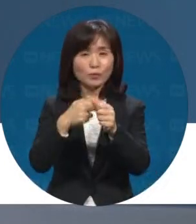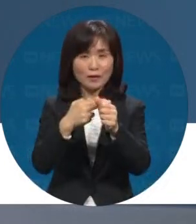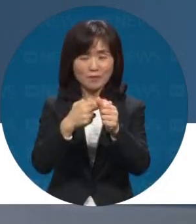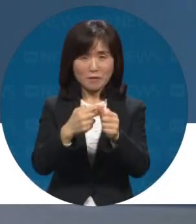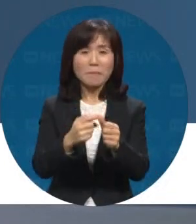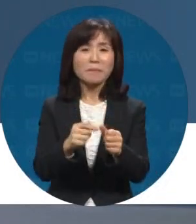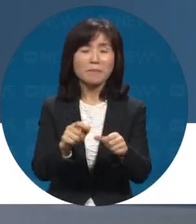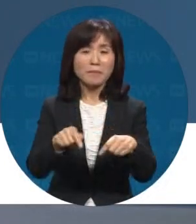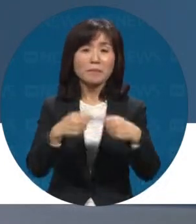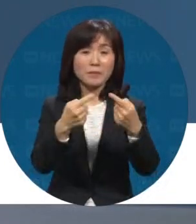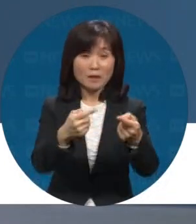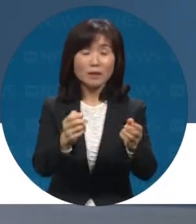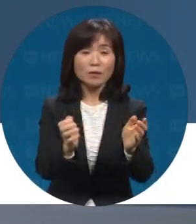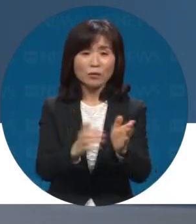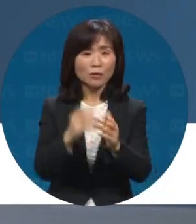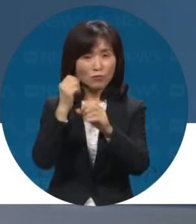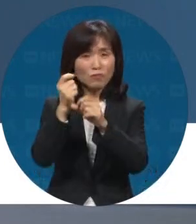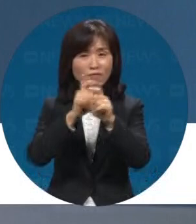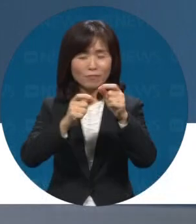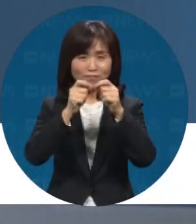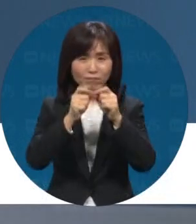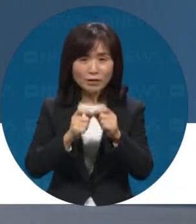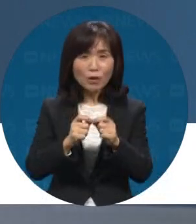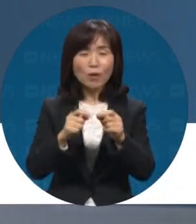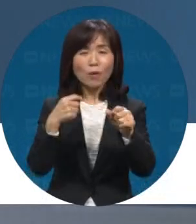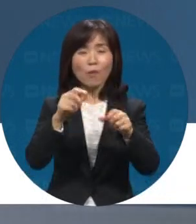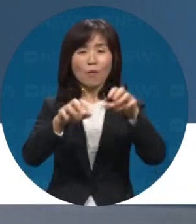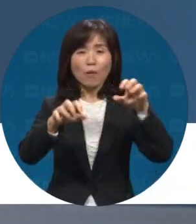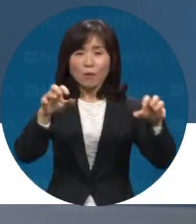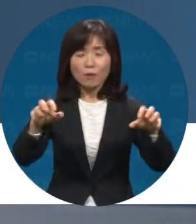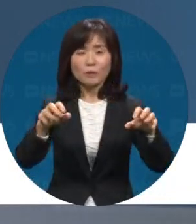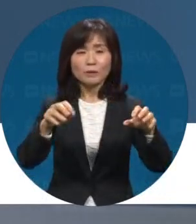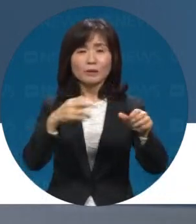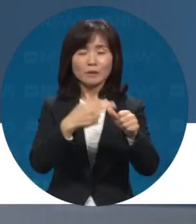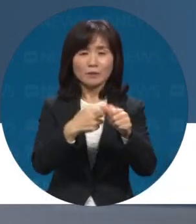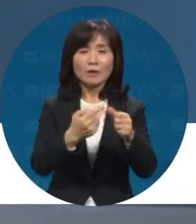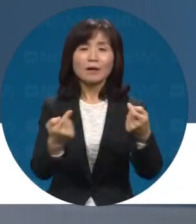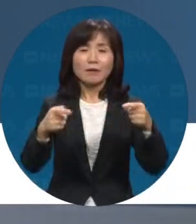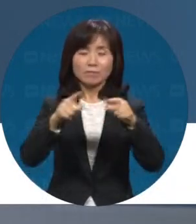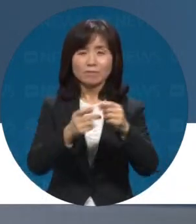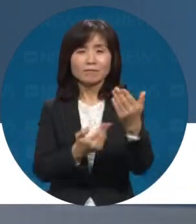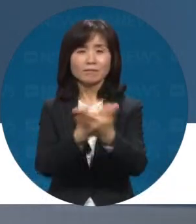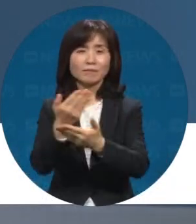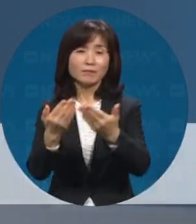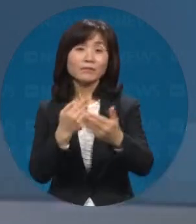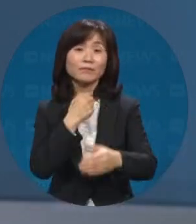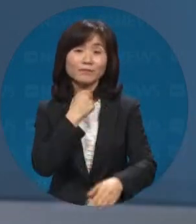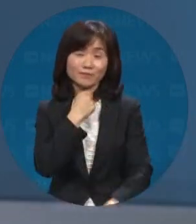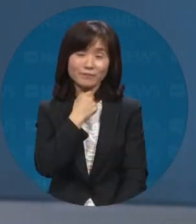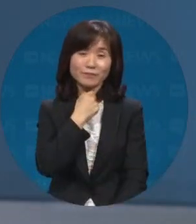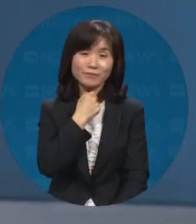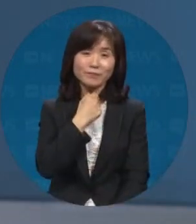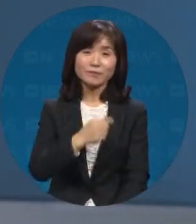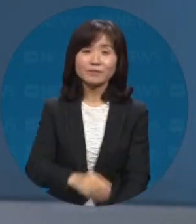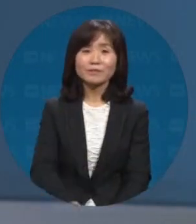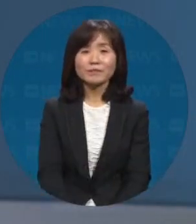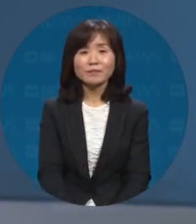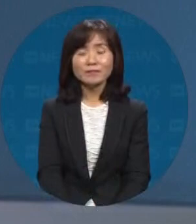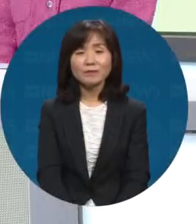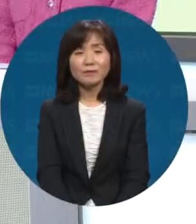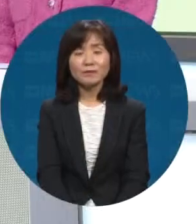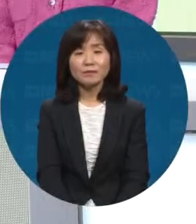되었고요이 연구를 좀 더 체계화해서 교육 현장에 있는 분들과도 함께 나눌 수 있으면 좋겠다는 생각을 하게